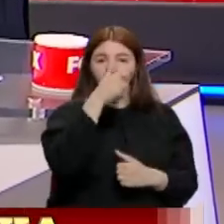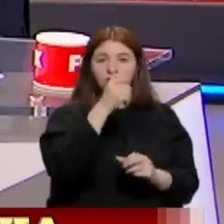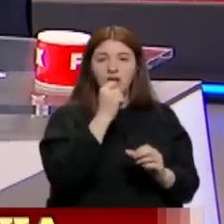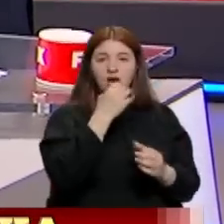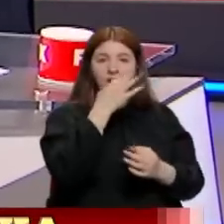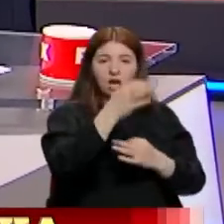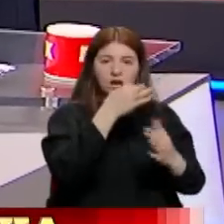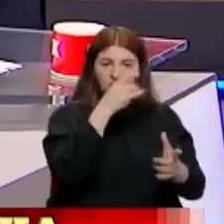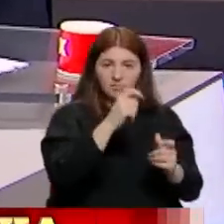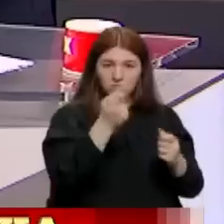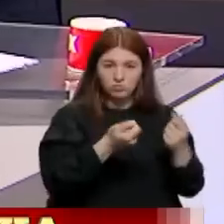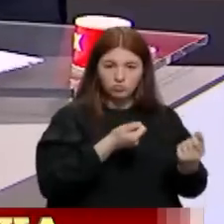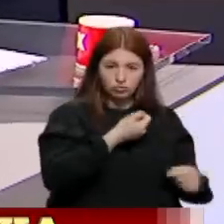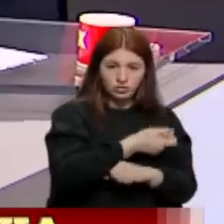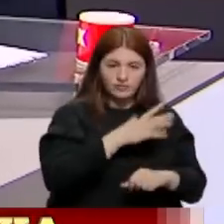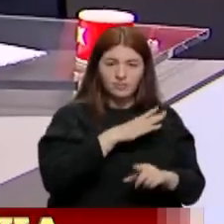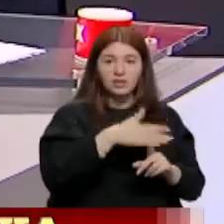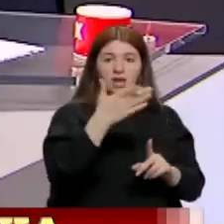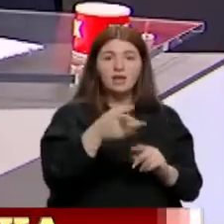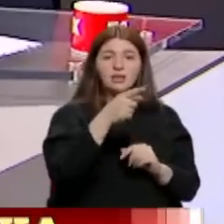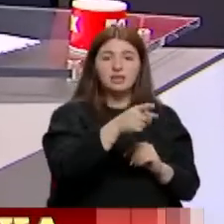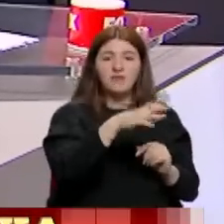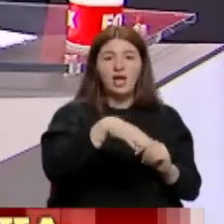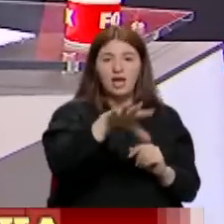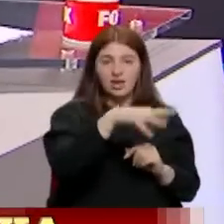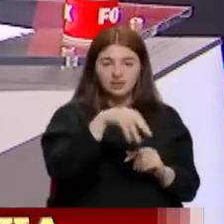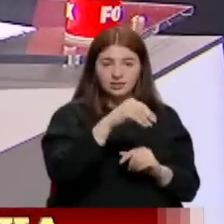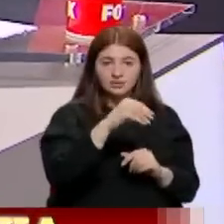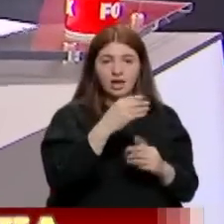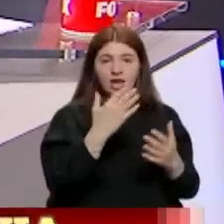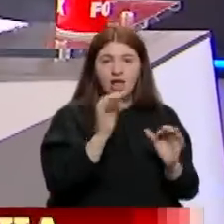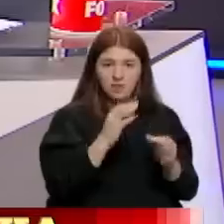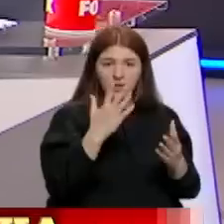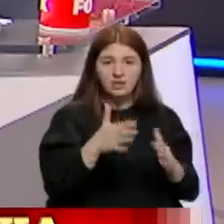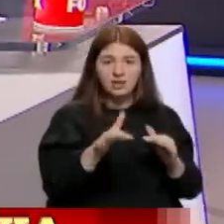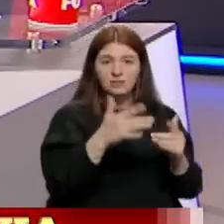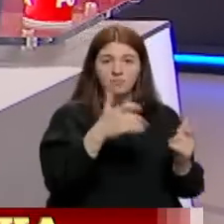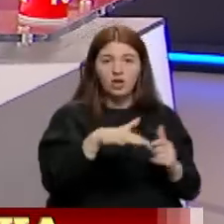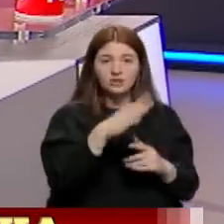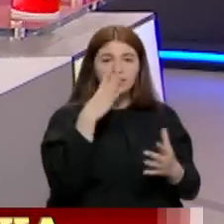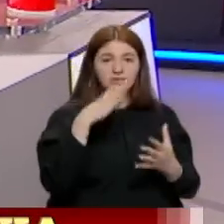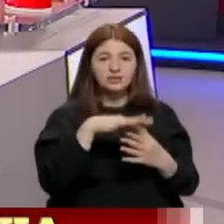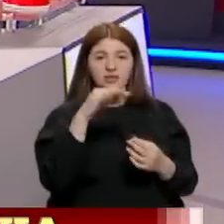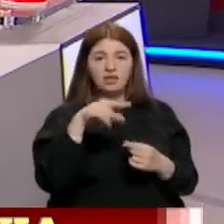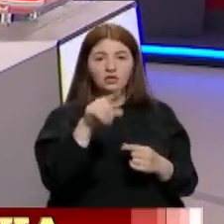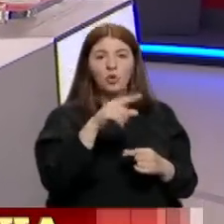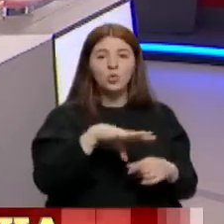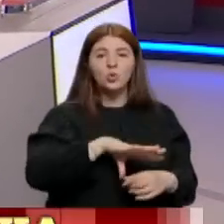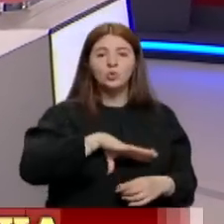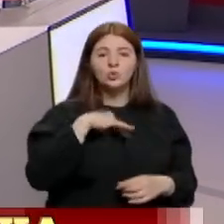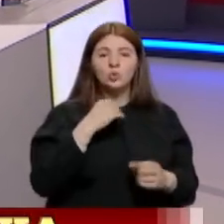ulaştırma mücadeleniz var. Diğer yandan sizde ve herkeste elbette deprem bölgesindeki insanlarda o